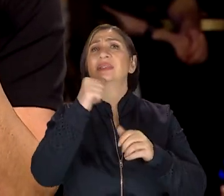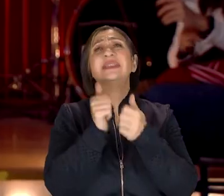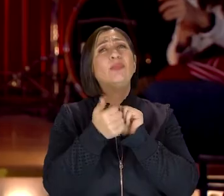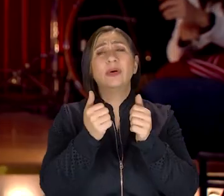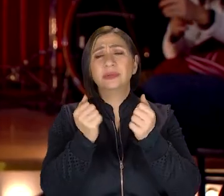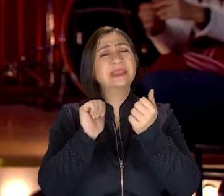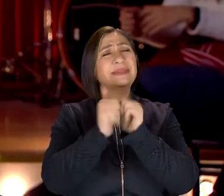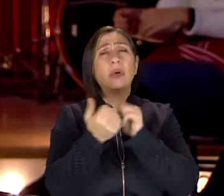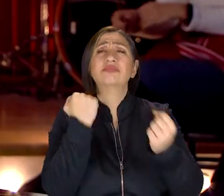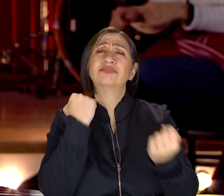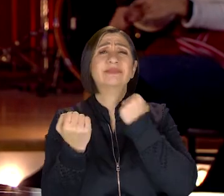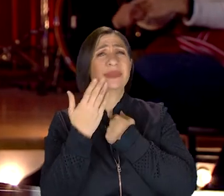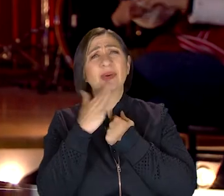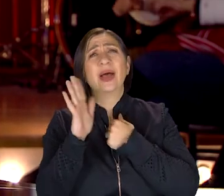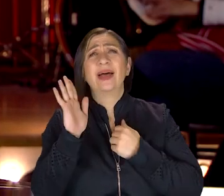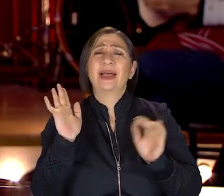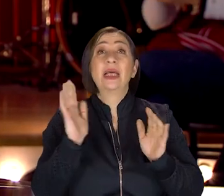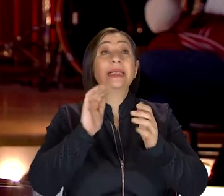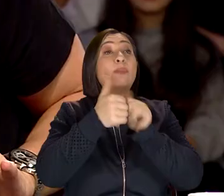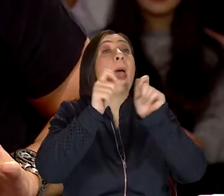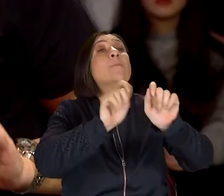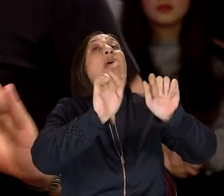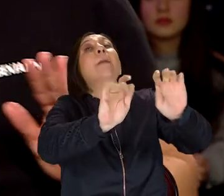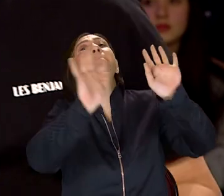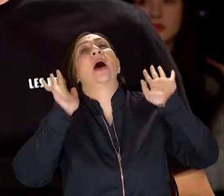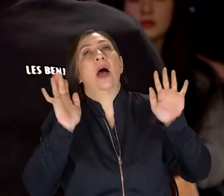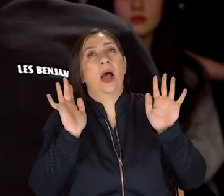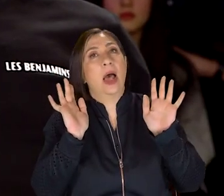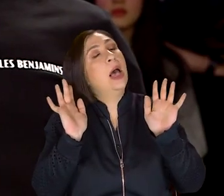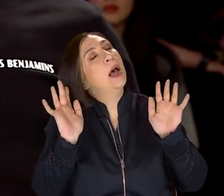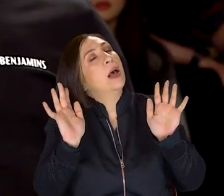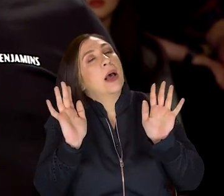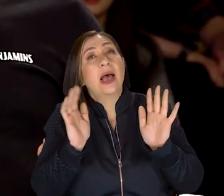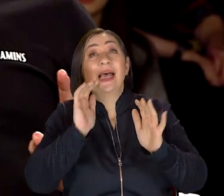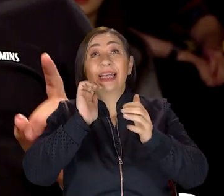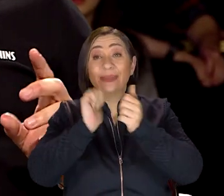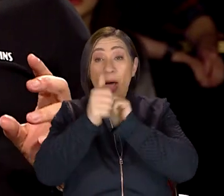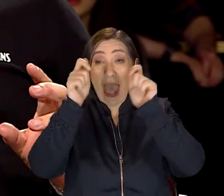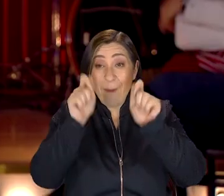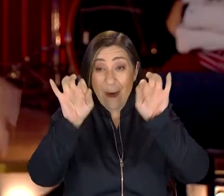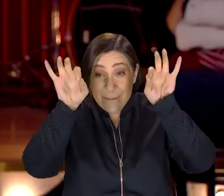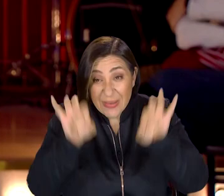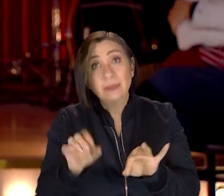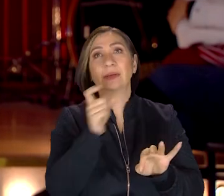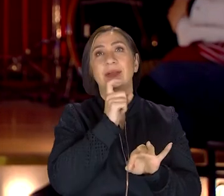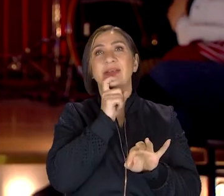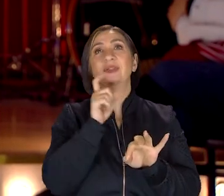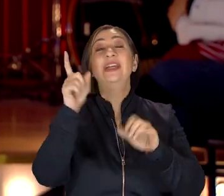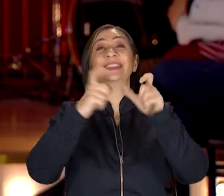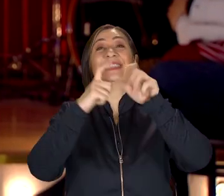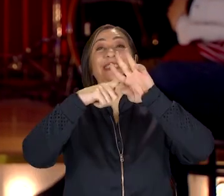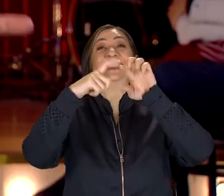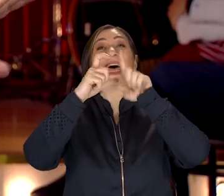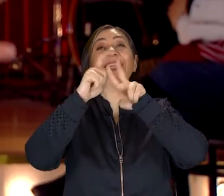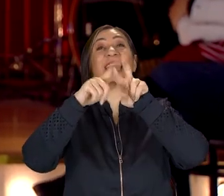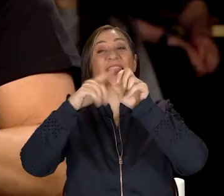yapmıyorum. Güzel abi bak yapmıyorsan yapma. Yapmıyorum. Sakın yapmaya yapma. Başlamak çok yanlış bir hareket. Evet, bak, o ben... Serdar Ortaç'ın dans